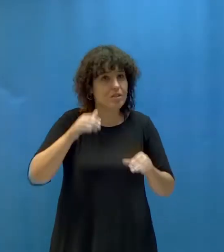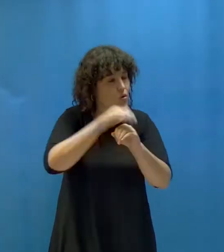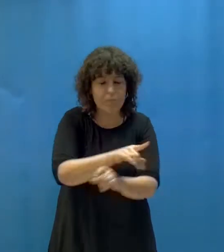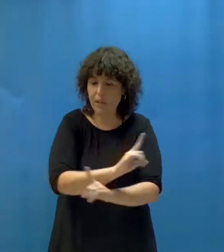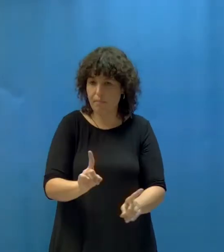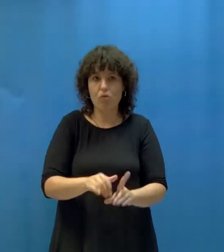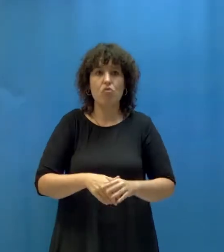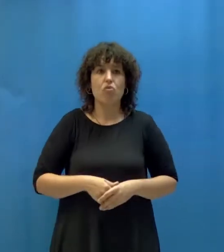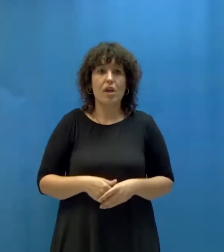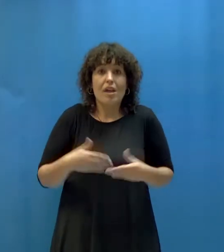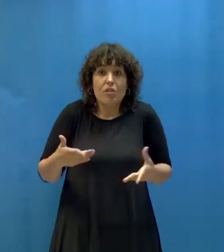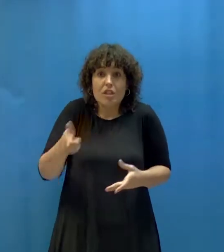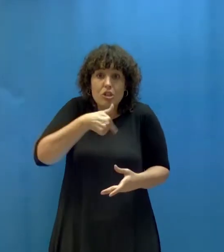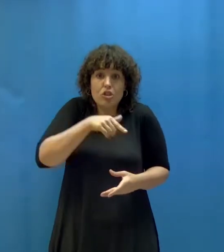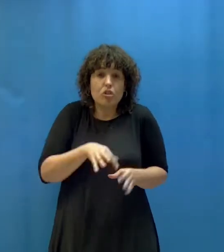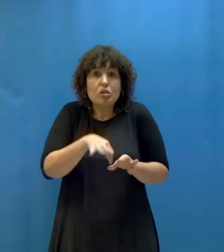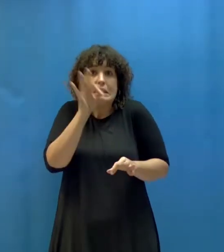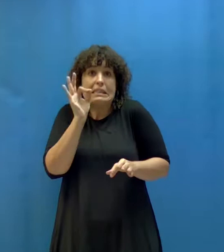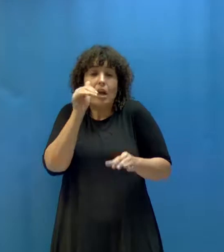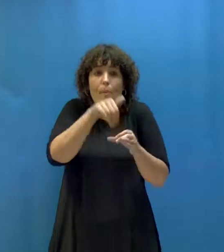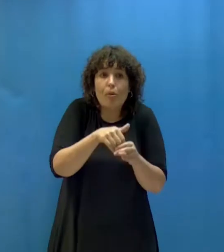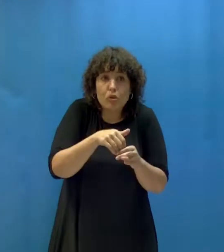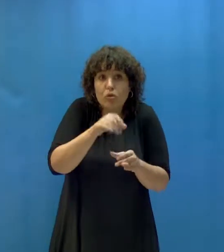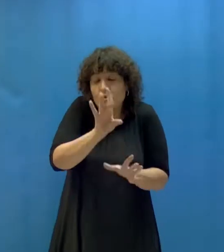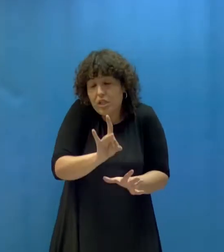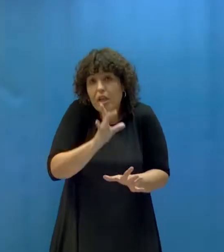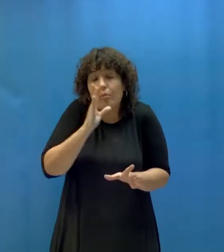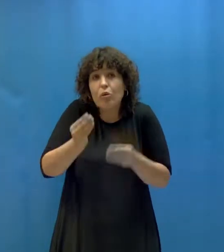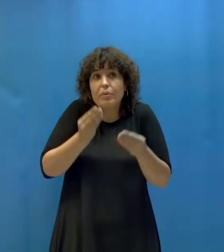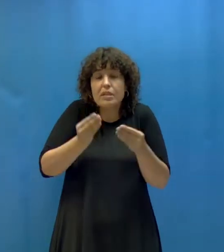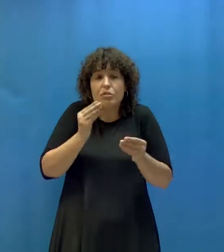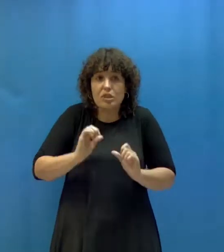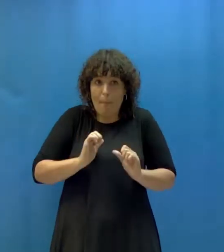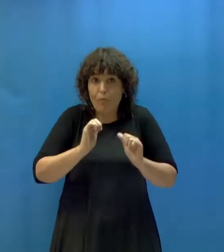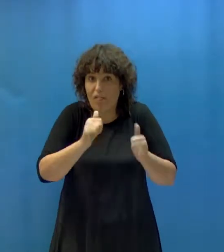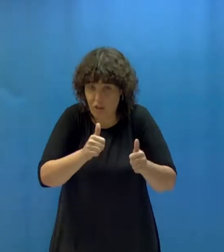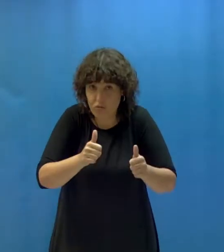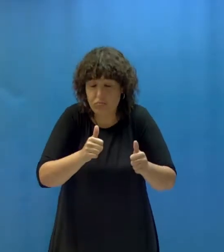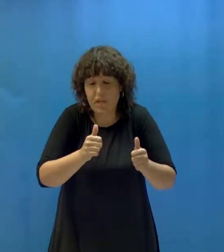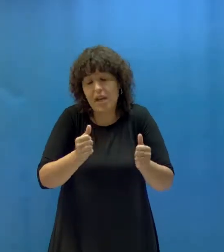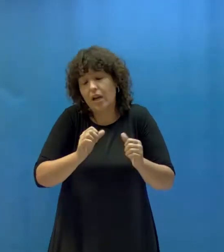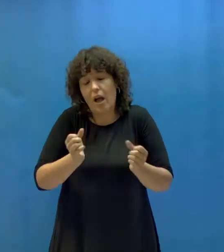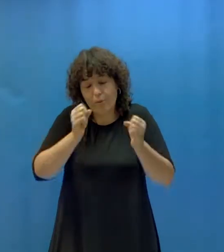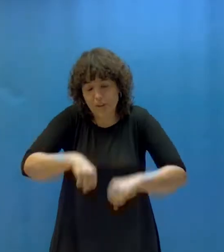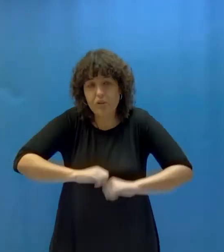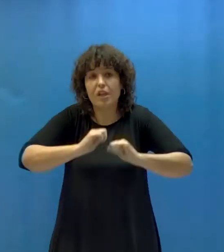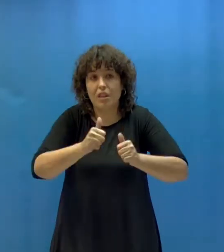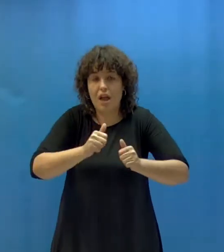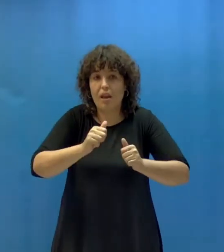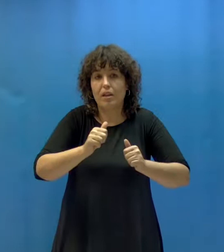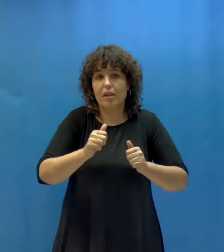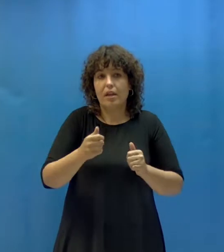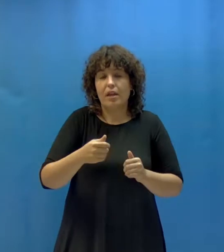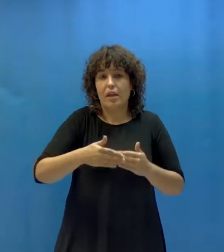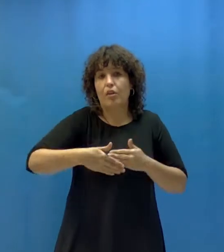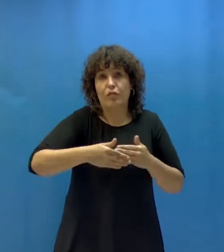Així que hem decidit votar que sí, pensant que és una aprovació inicial, que després vindrà el període d'al·legacions i per responsabilitat, per l'urgència